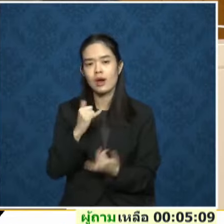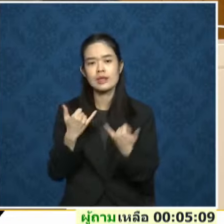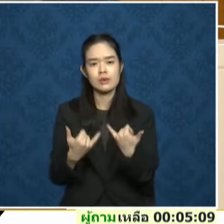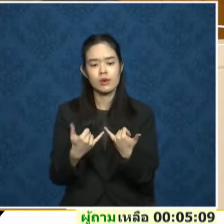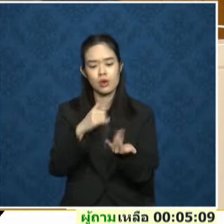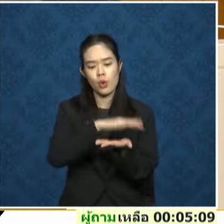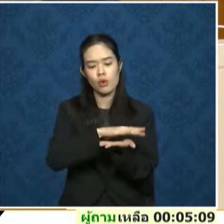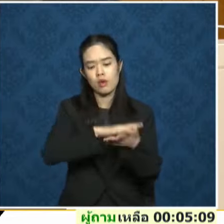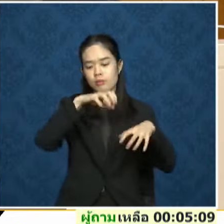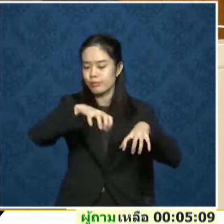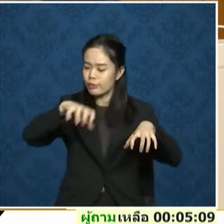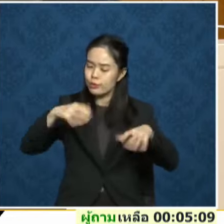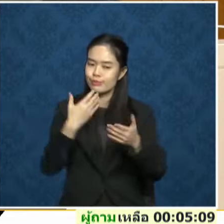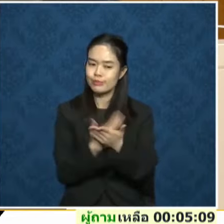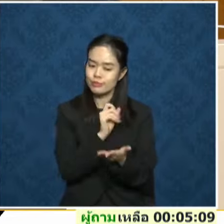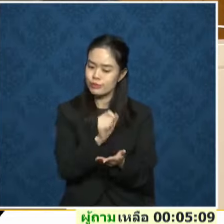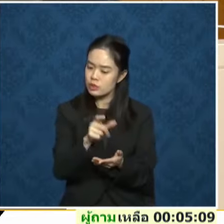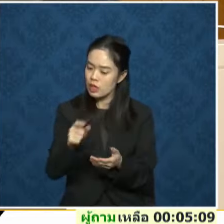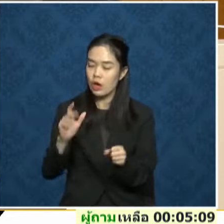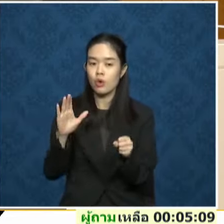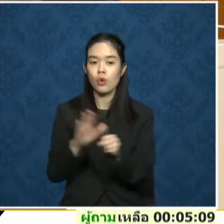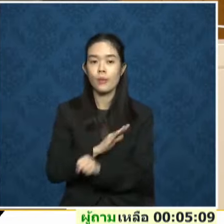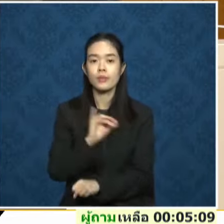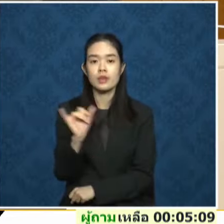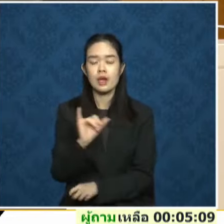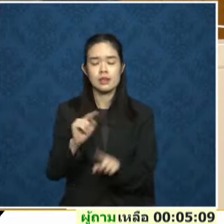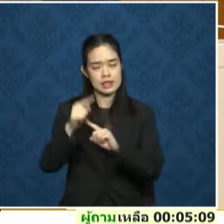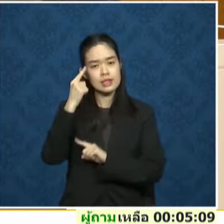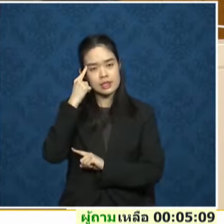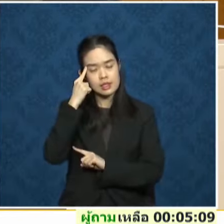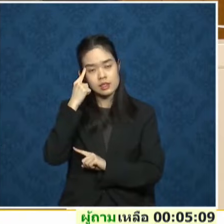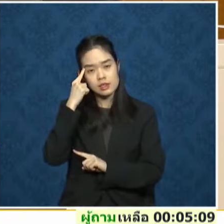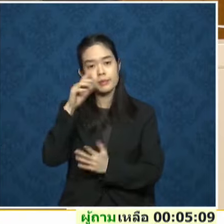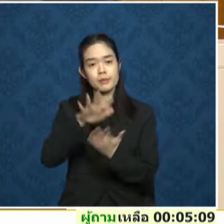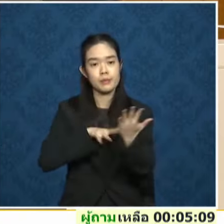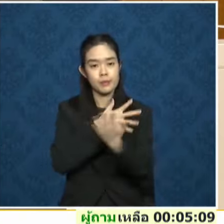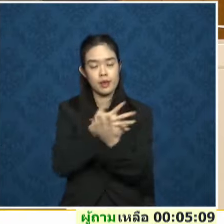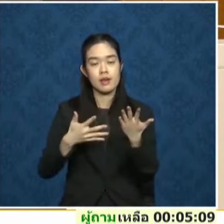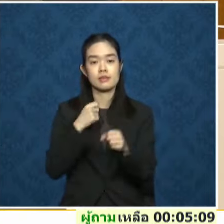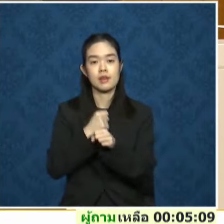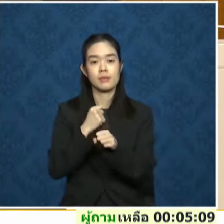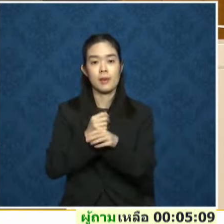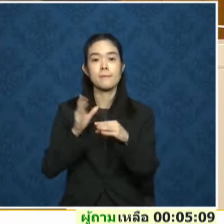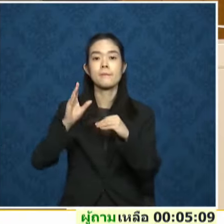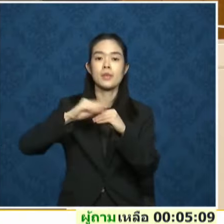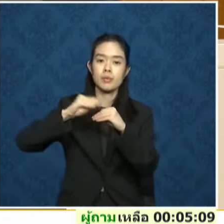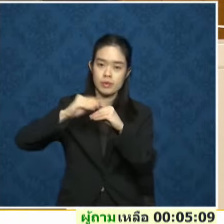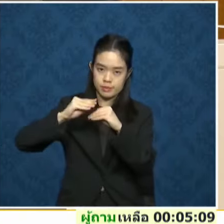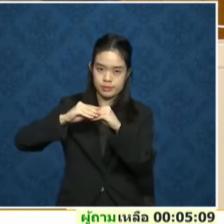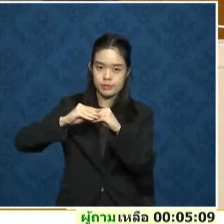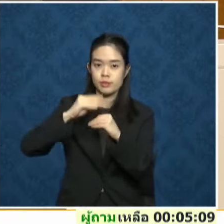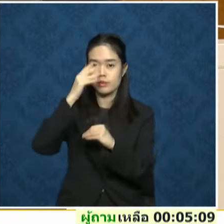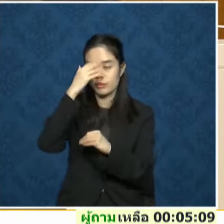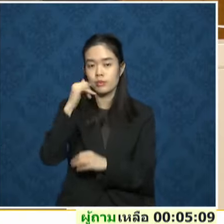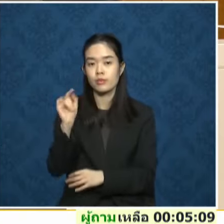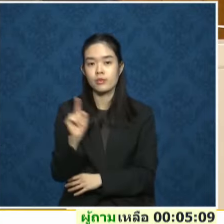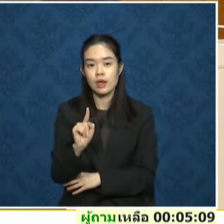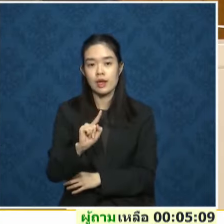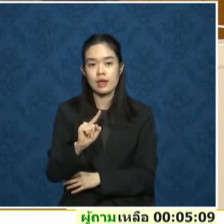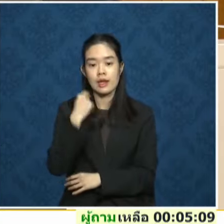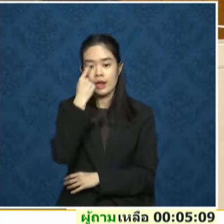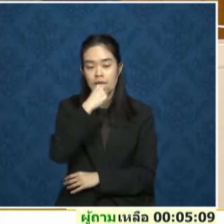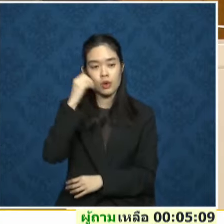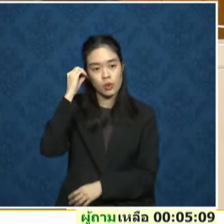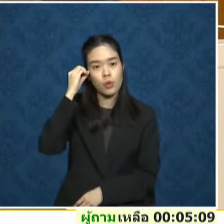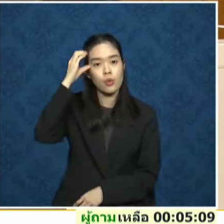ทุกโรงเรียนแต่ให้ได้เยอะที่สุดแล้วก็ให้คุณที่มีความรู้ในการจัดซื้อจัดจ้างม